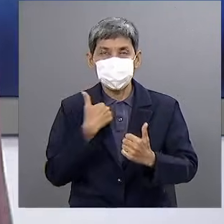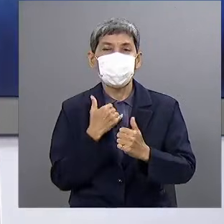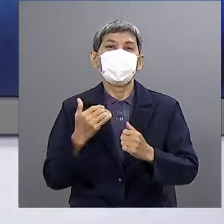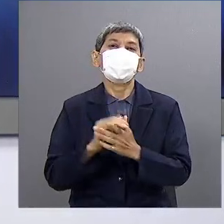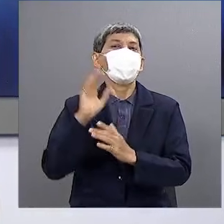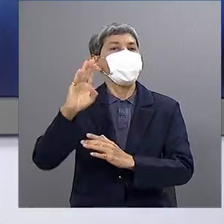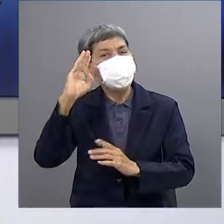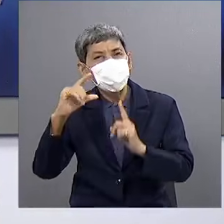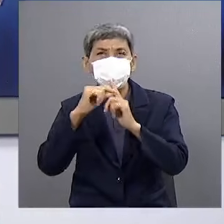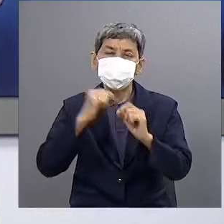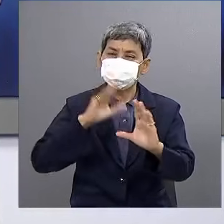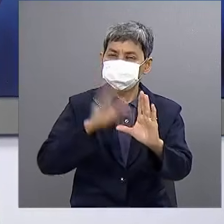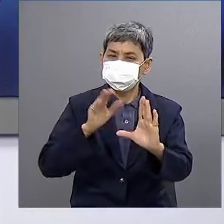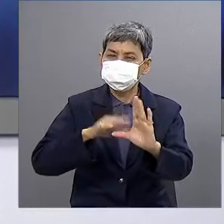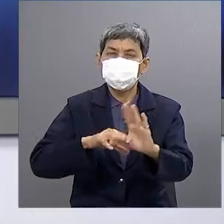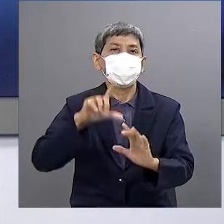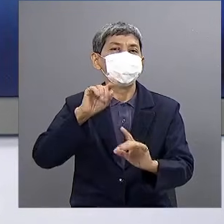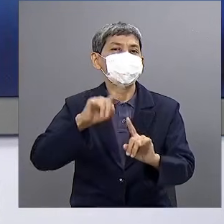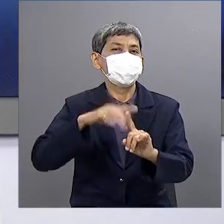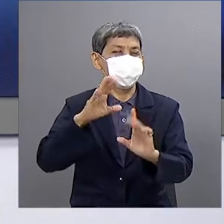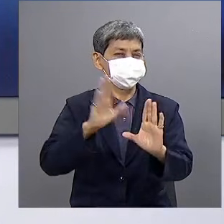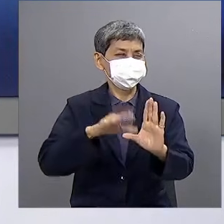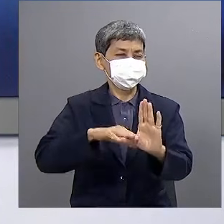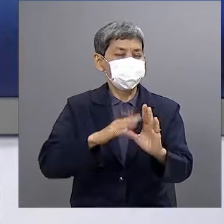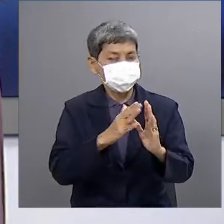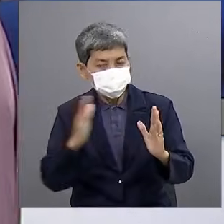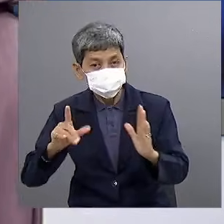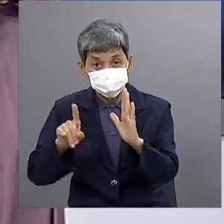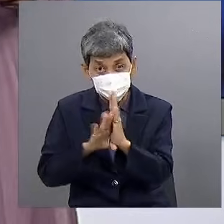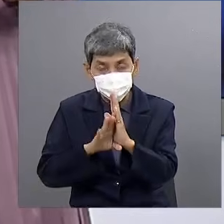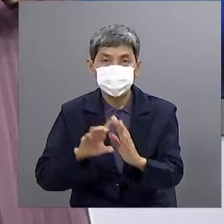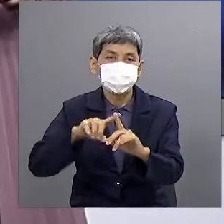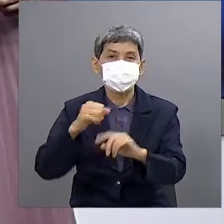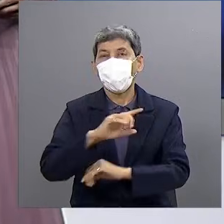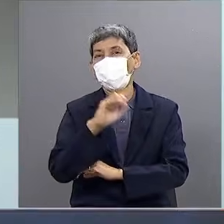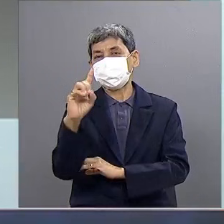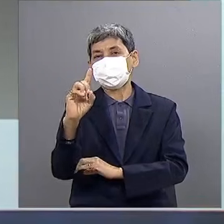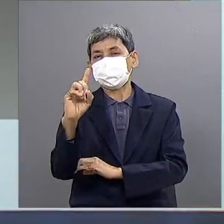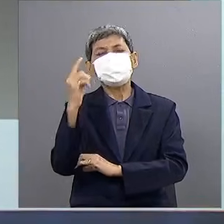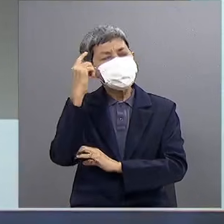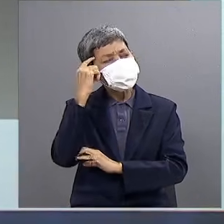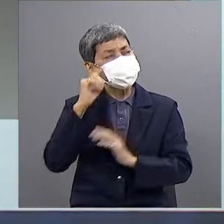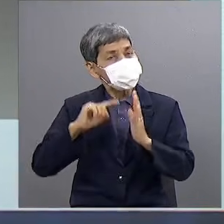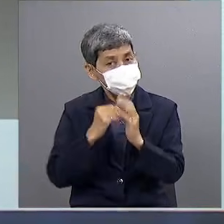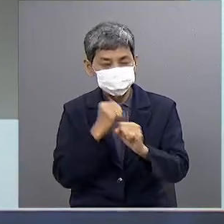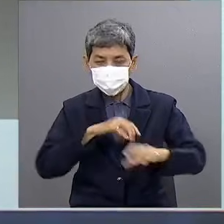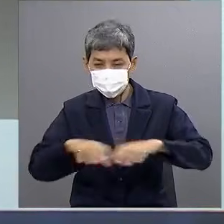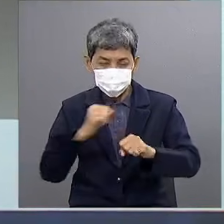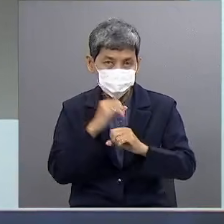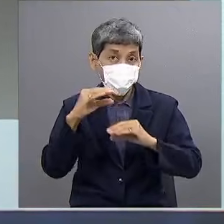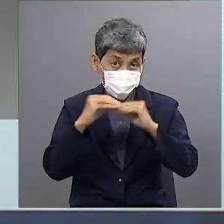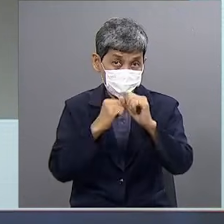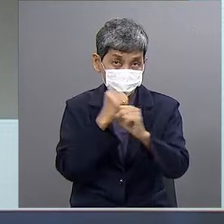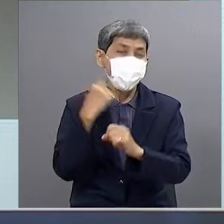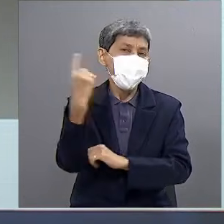นค่ะ24กันยายนนี้แล้วนะคะไปจนถึงวันที่1ตุลาคมค่ะคาดว่าจะเริ่มดำเนินโครงการได้แล้วก็คนสามารถเที่ยวได้ภาย